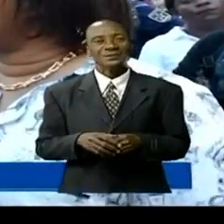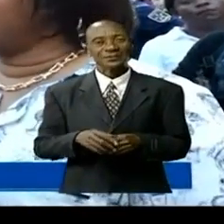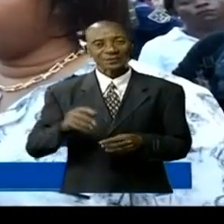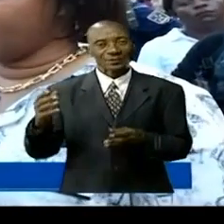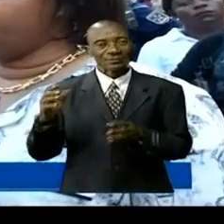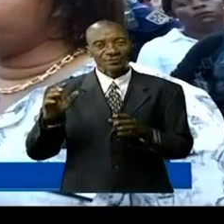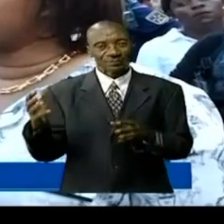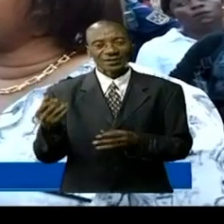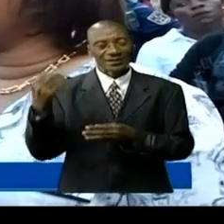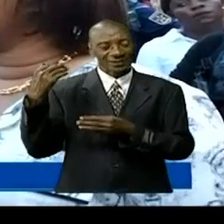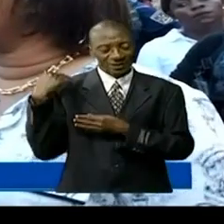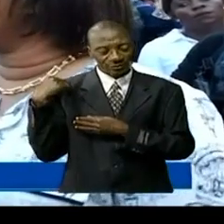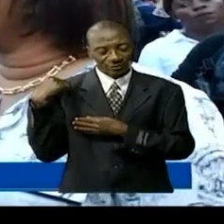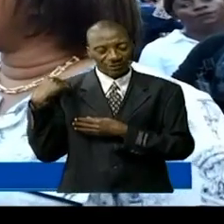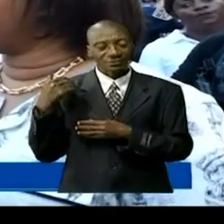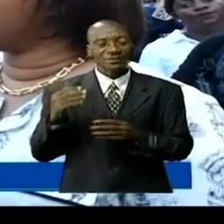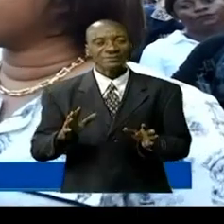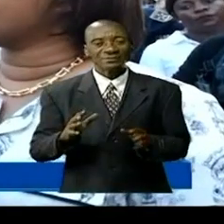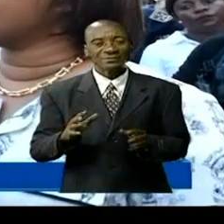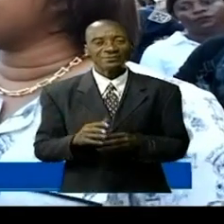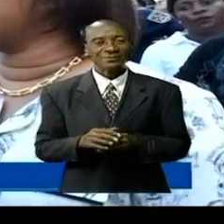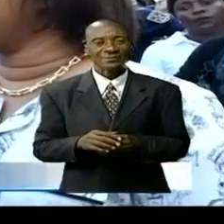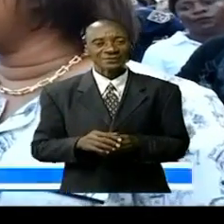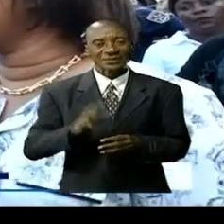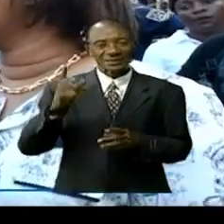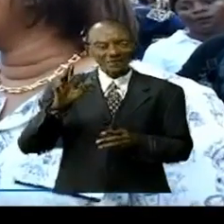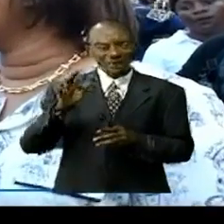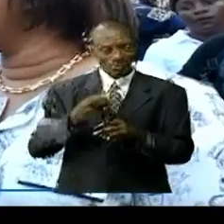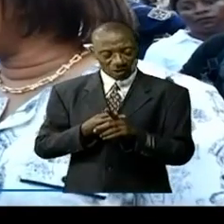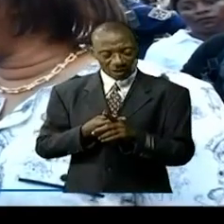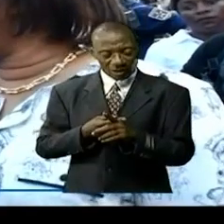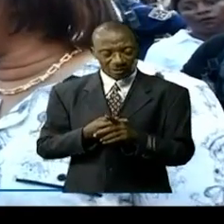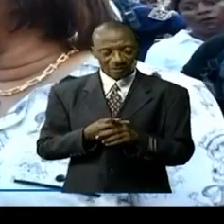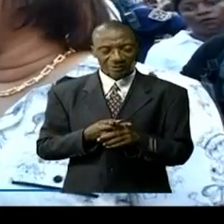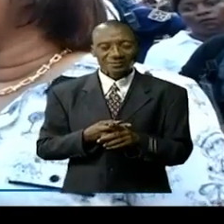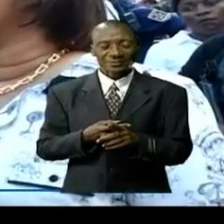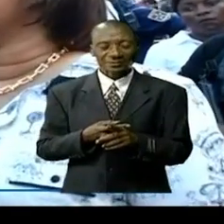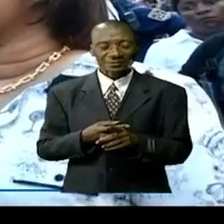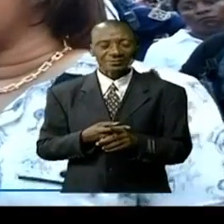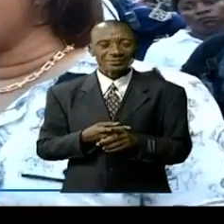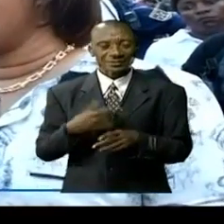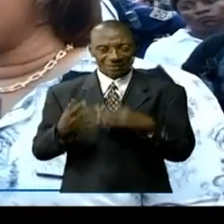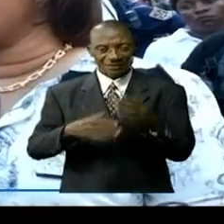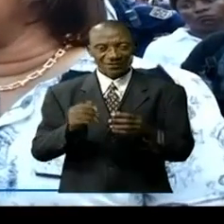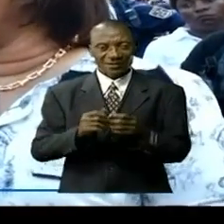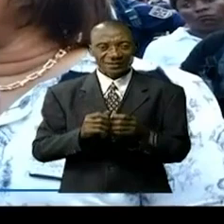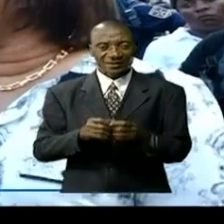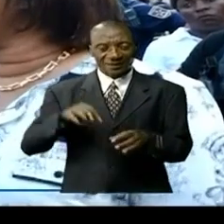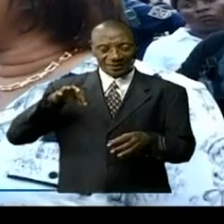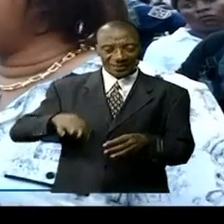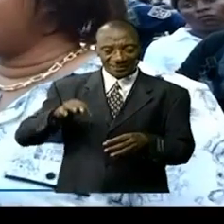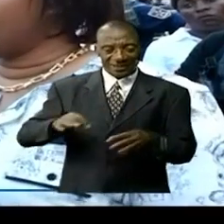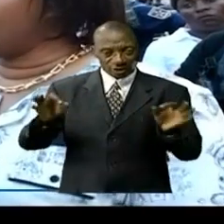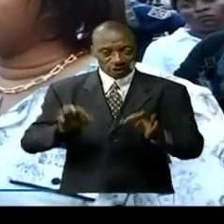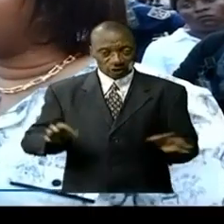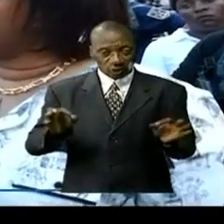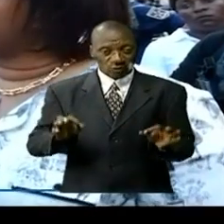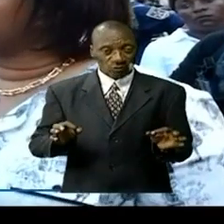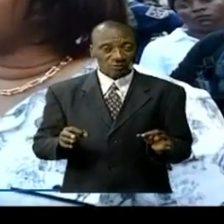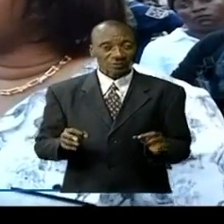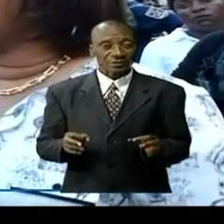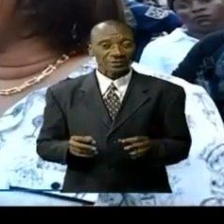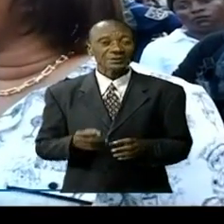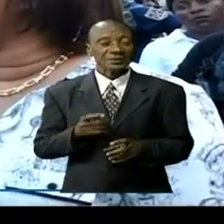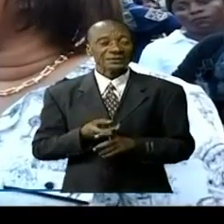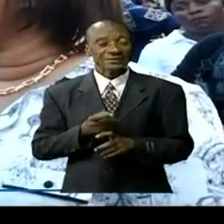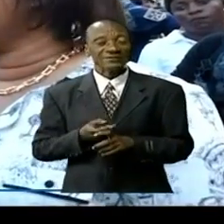leur donne après 5 mois, prendre sans intérêt, c'est génial. Parce que quand nous on prend dans les banques, le jour d'après les